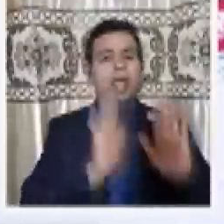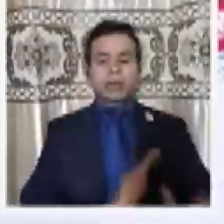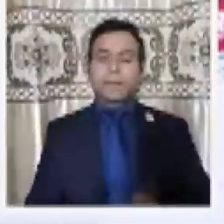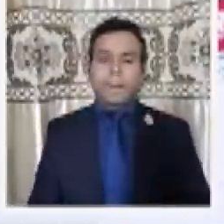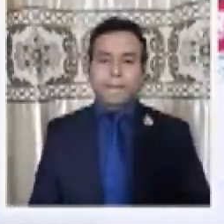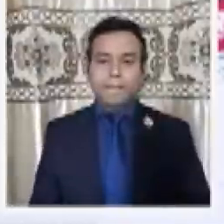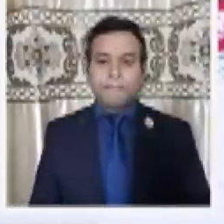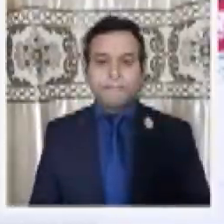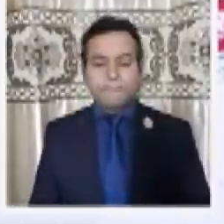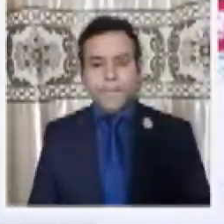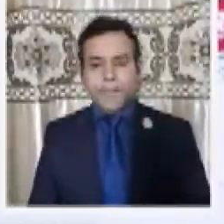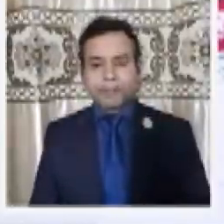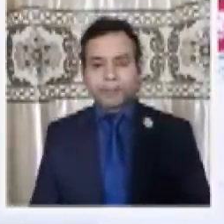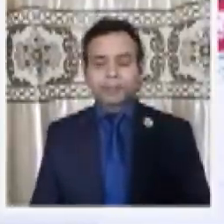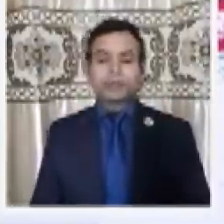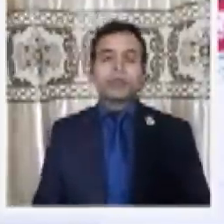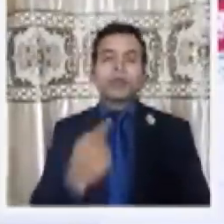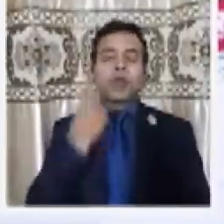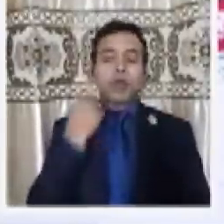12,31,973টি মজুদ আছে।